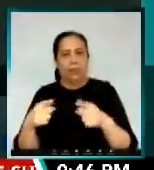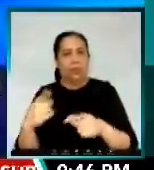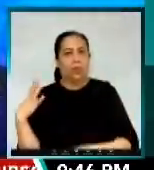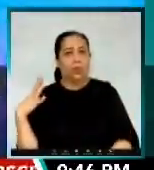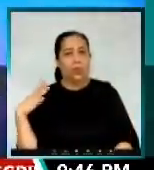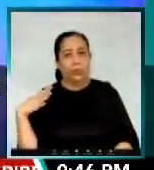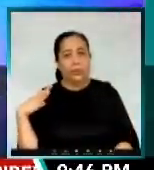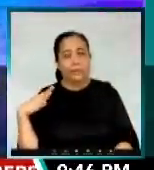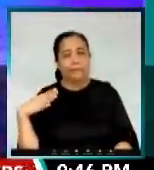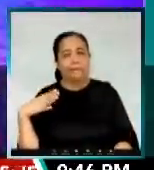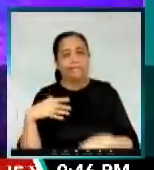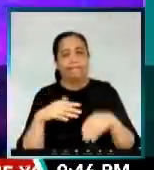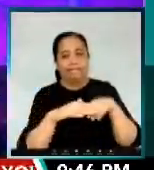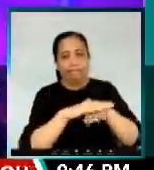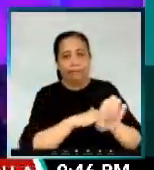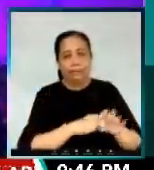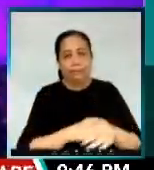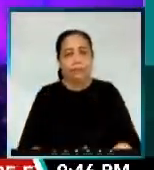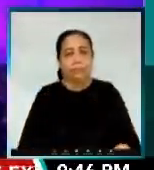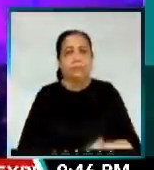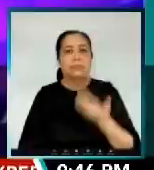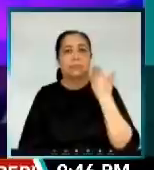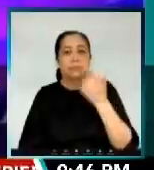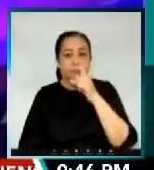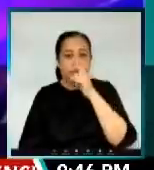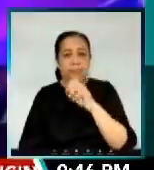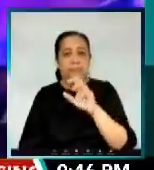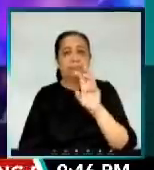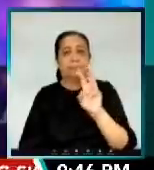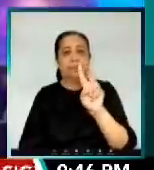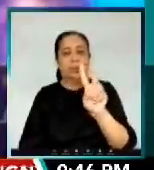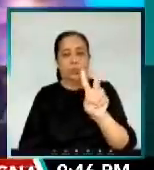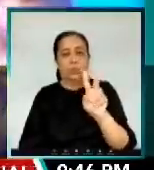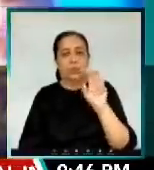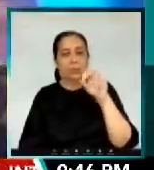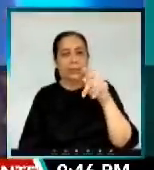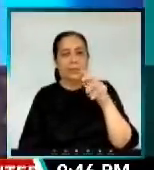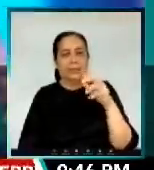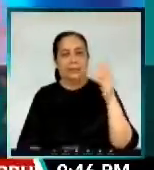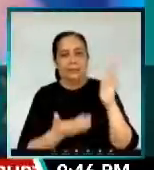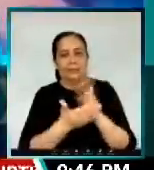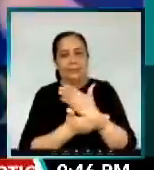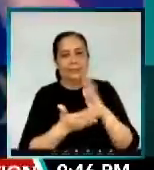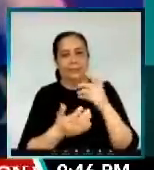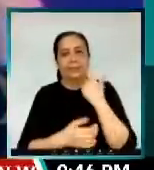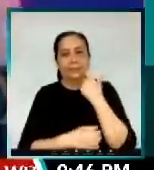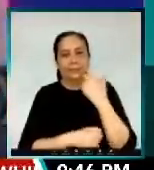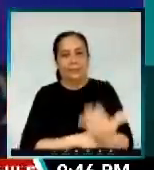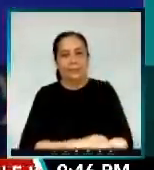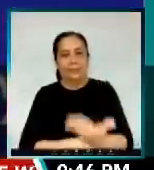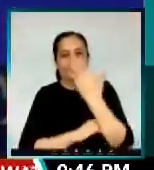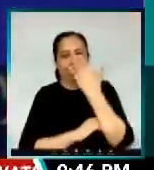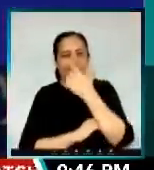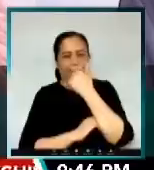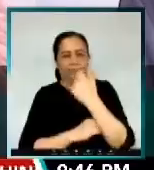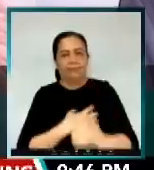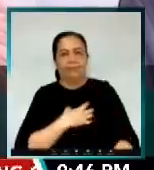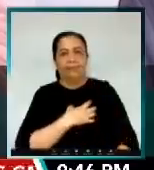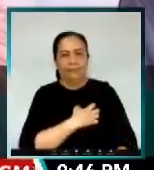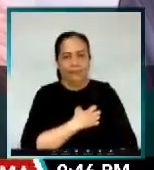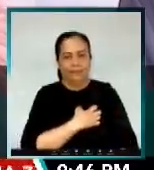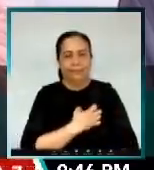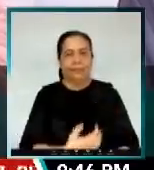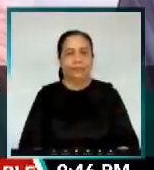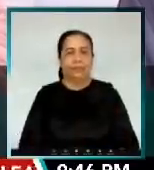ma-admit. Pumanaw sa edad na 62 ang OPM singer kaninang umaga dahil sa cardiac arrest. Sa